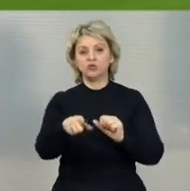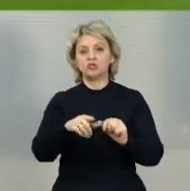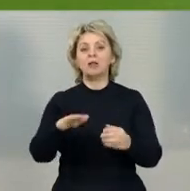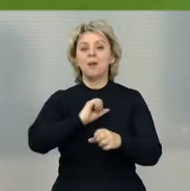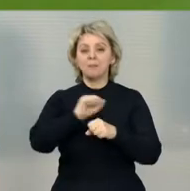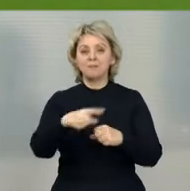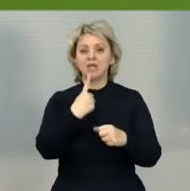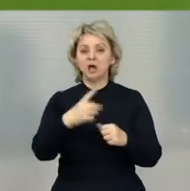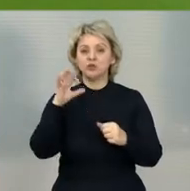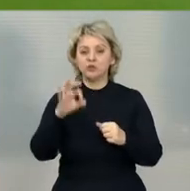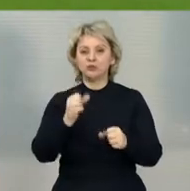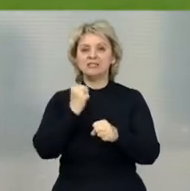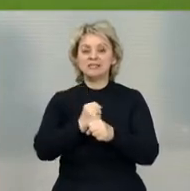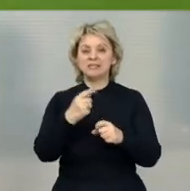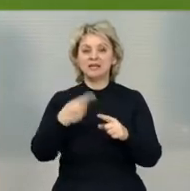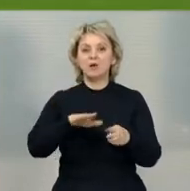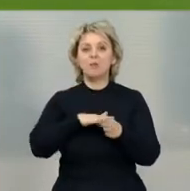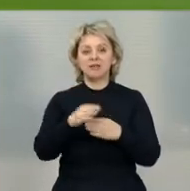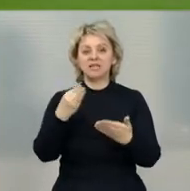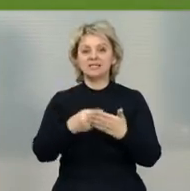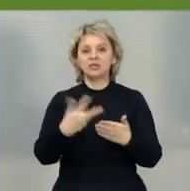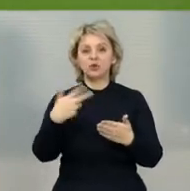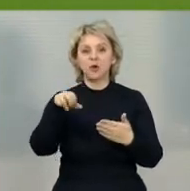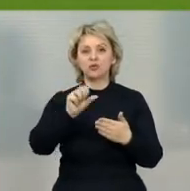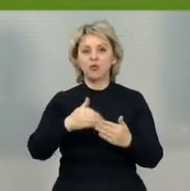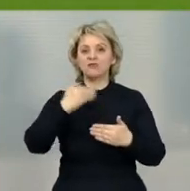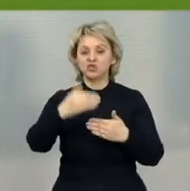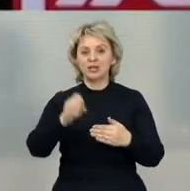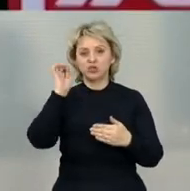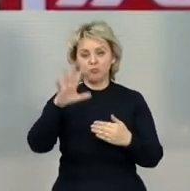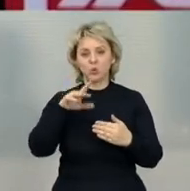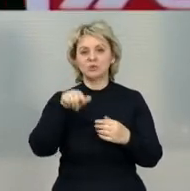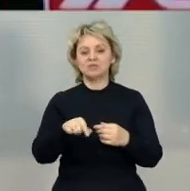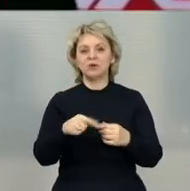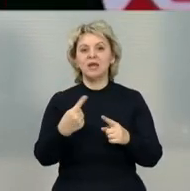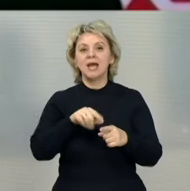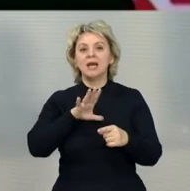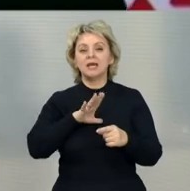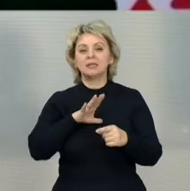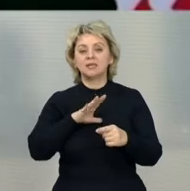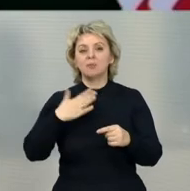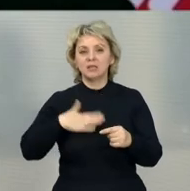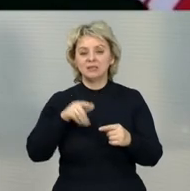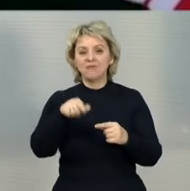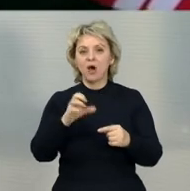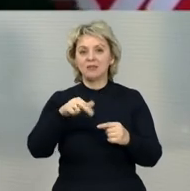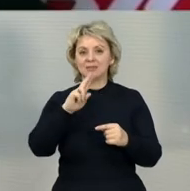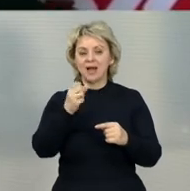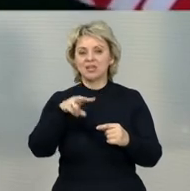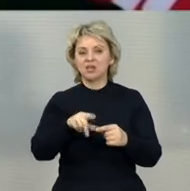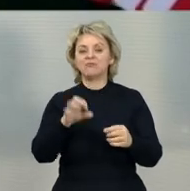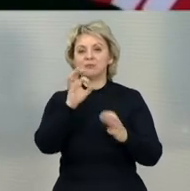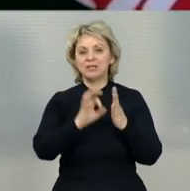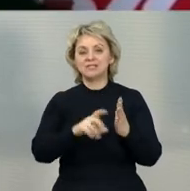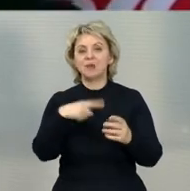незрачную победу 1-0 и сделал полноценный трехочковый шаг к чемпионству. Ворона довольны, игрой в атаке. В принципе,